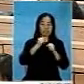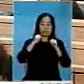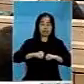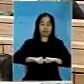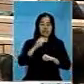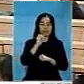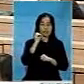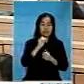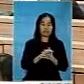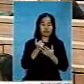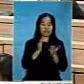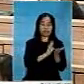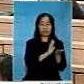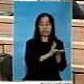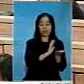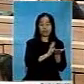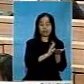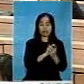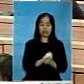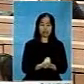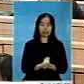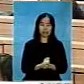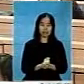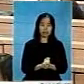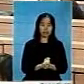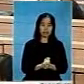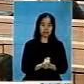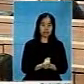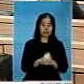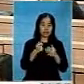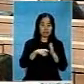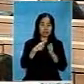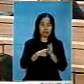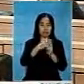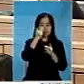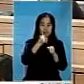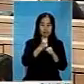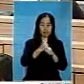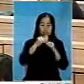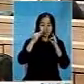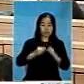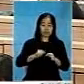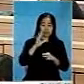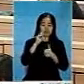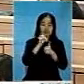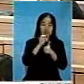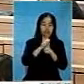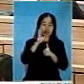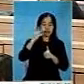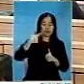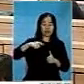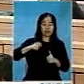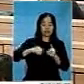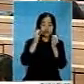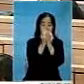งมติได้ก็คาอยู่ในรัฐสภาแห่งนี้เพราะเหตุคำวินิจฉัยและข้อแนะนำของศาลรัฐธรร